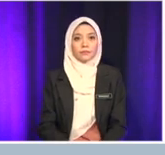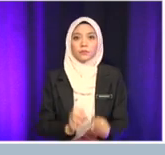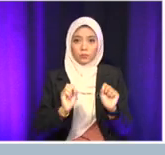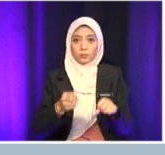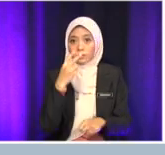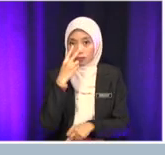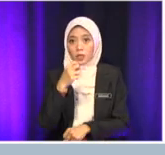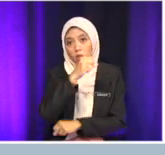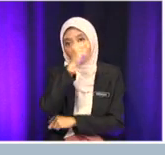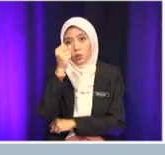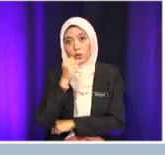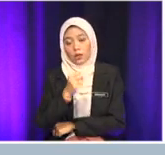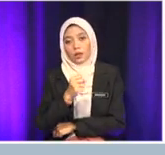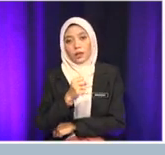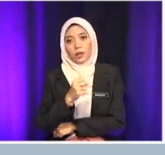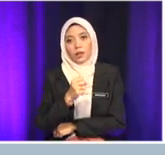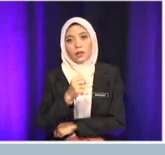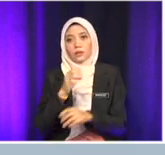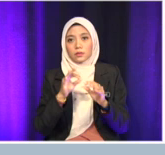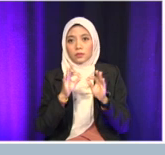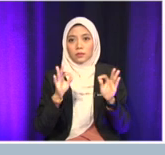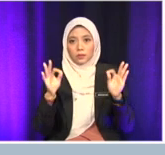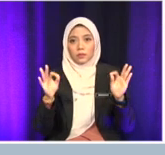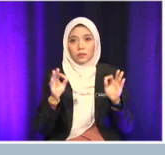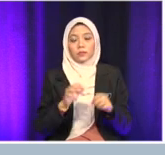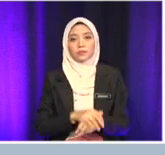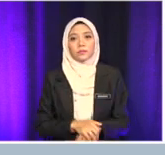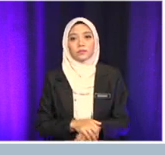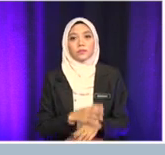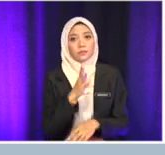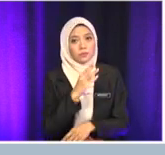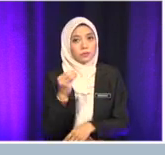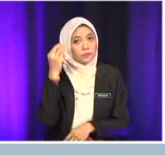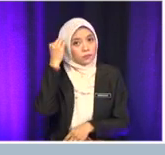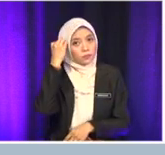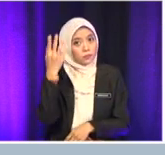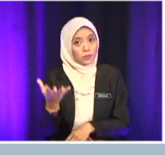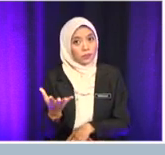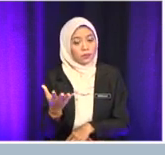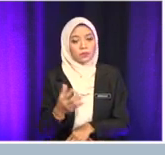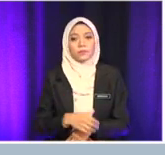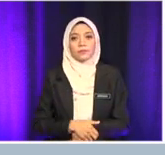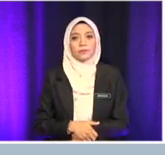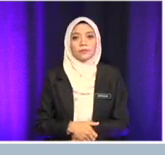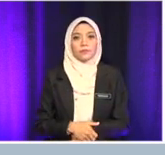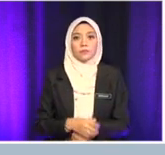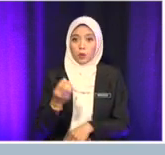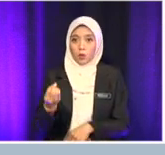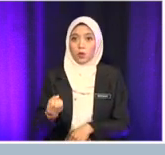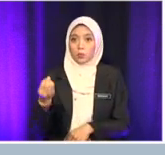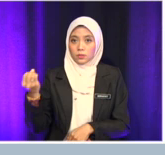soalan yang sebelum itu menyatakan abcd adalah objek Inilah kita tahu objeknya